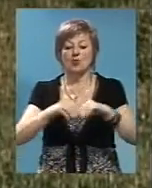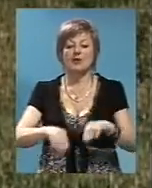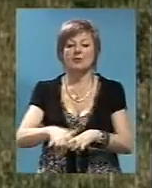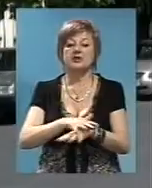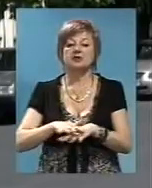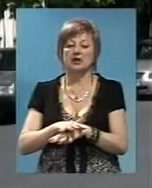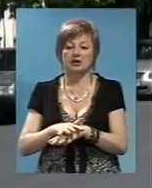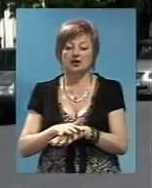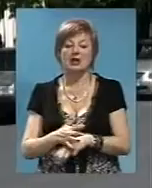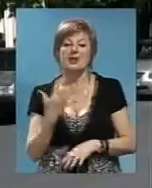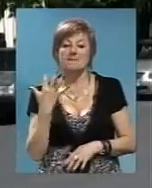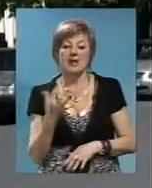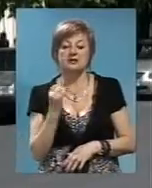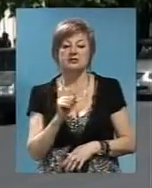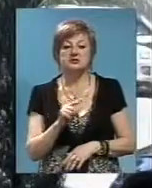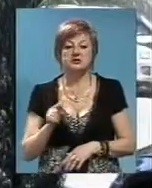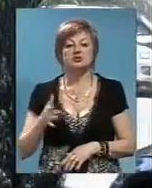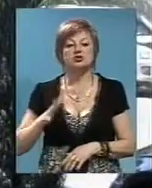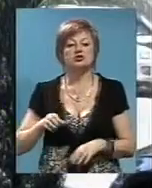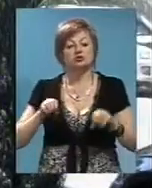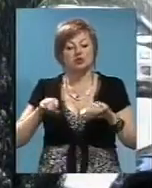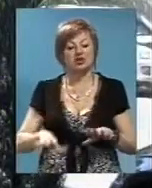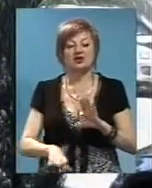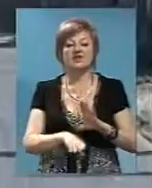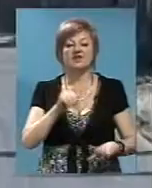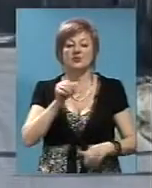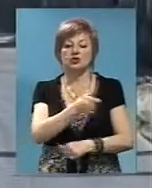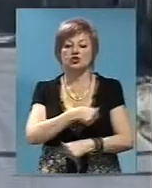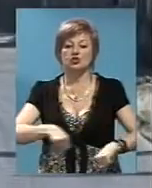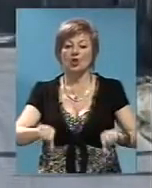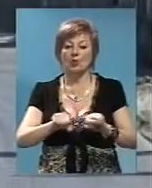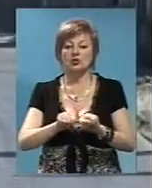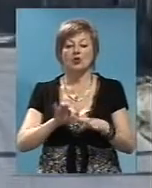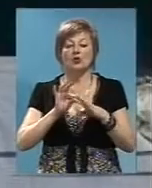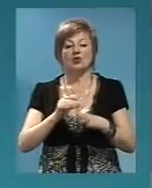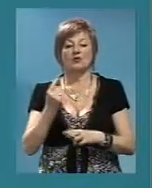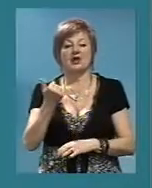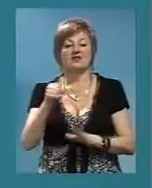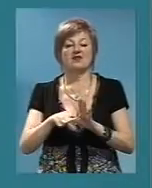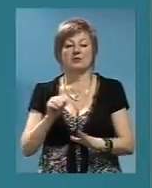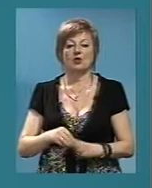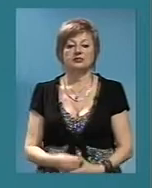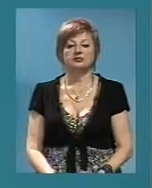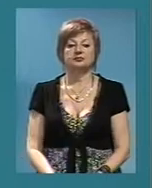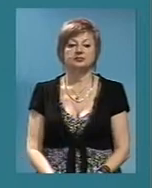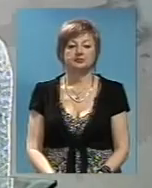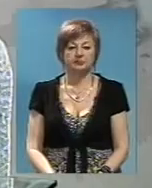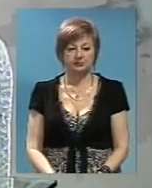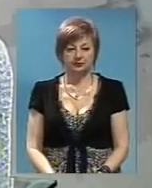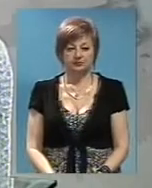територіальних громад. 5 з них очікують рішення виборчої комісії щодо проведення перших виборів.